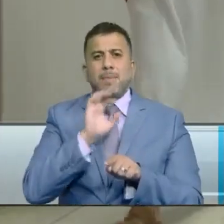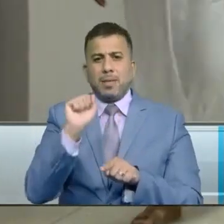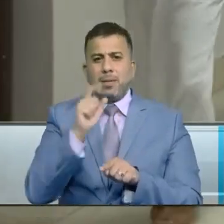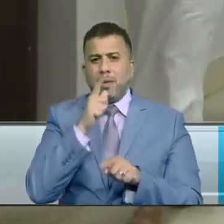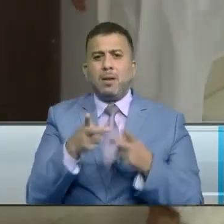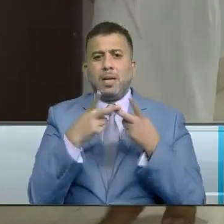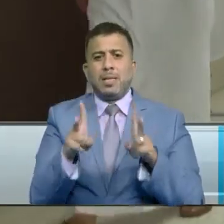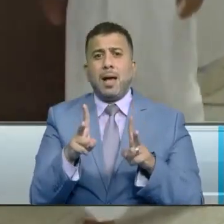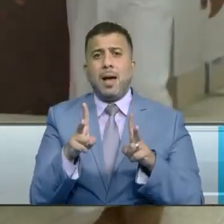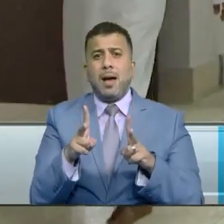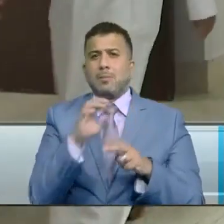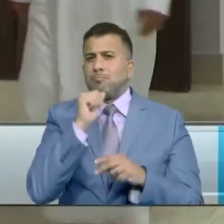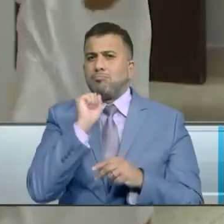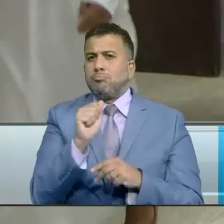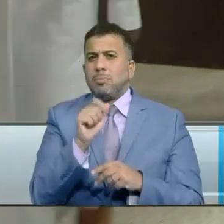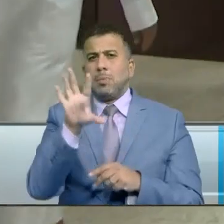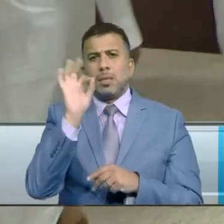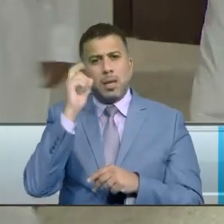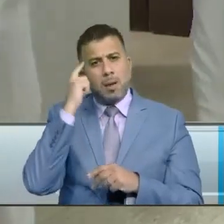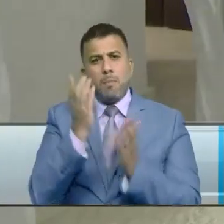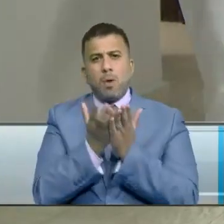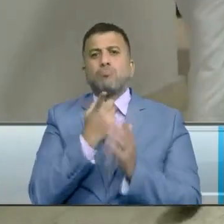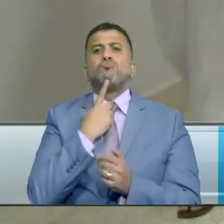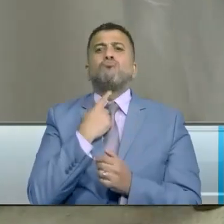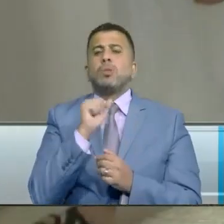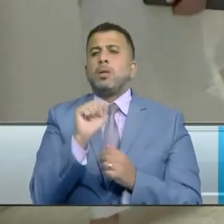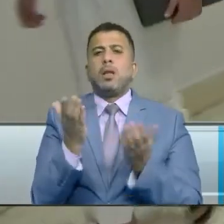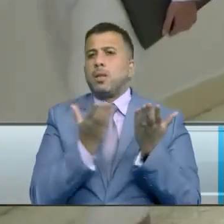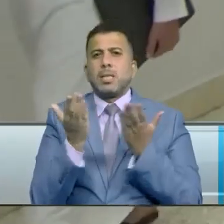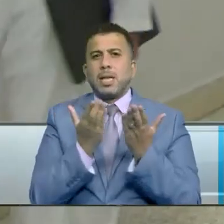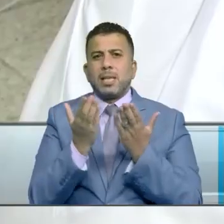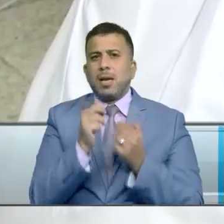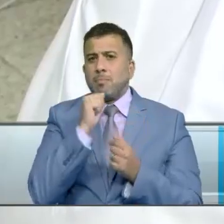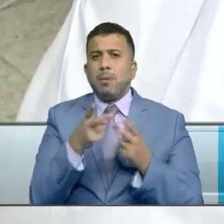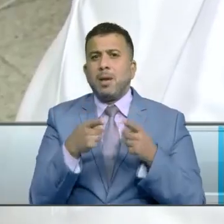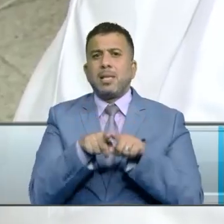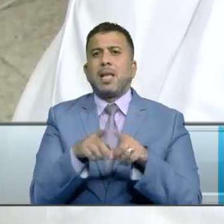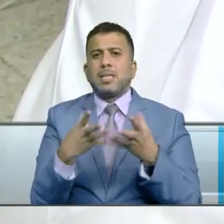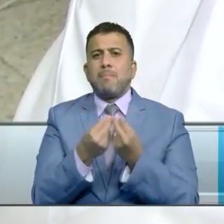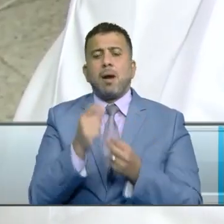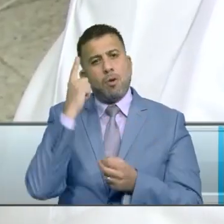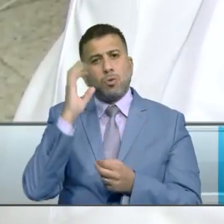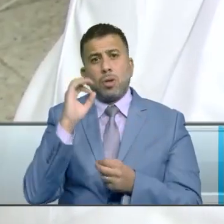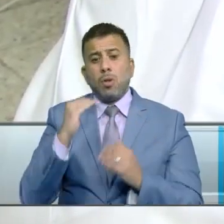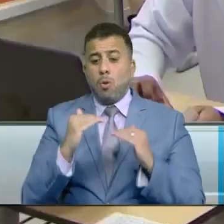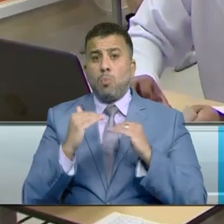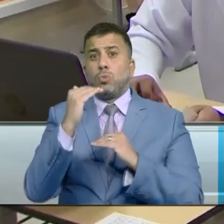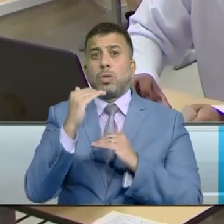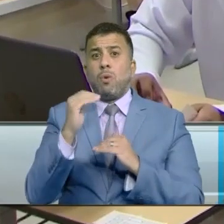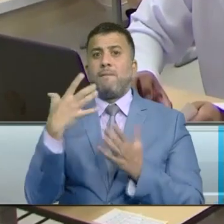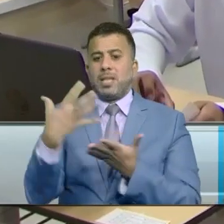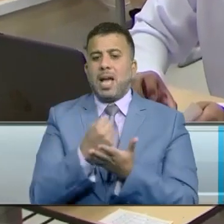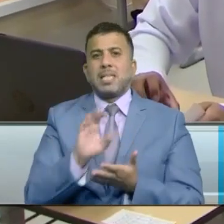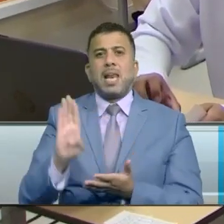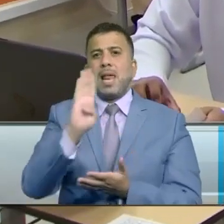التعليميه من خلال اتاحه الفرصه لهم لاختيار المواد التي يرغبون بدراستها بما يتناسب مع قدراتهم